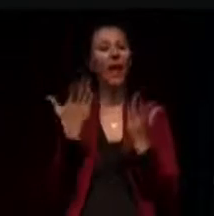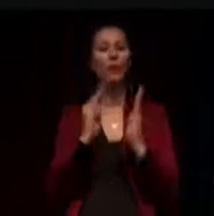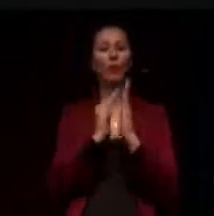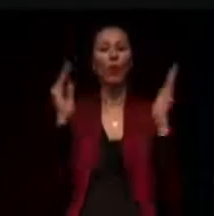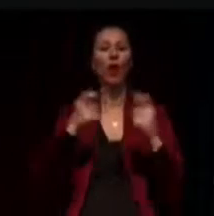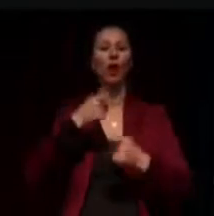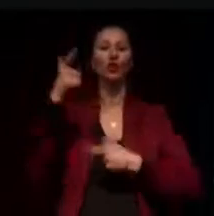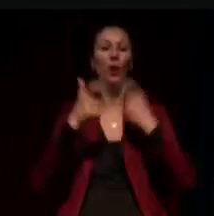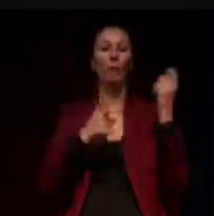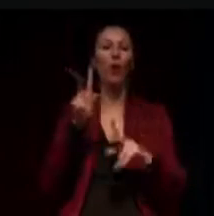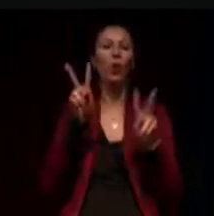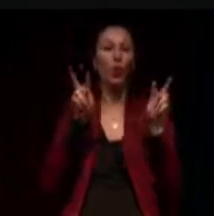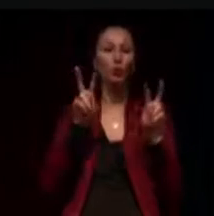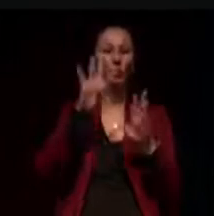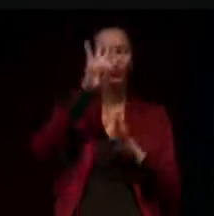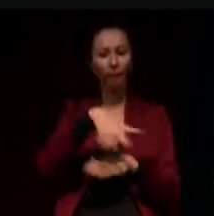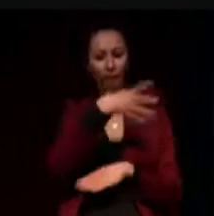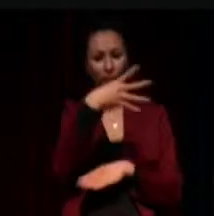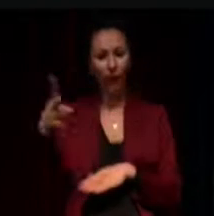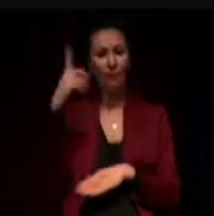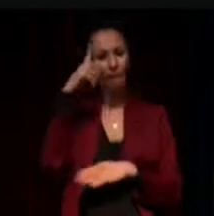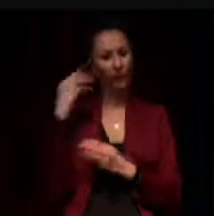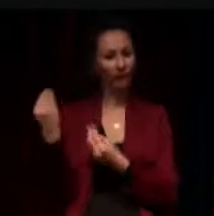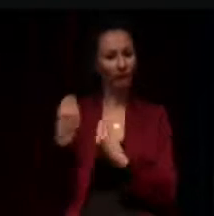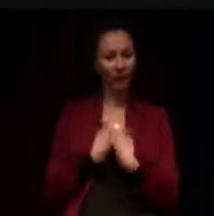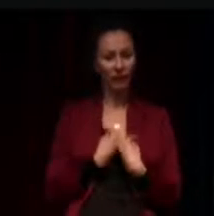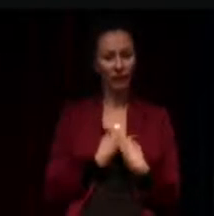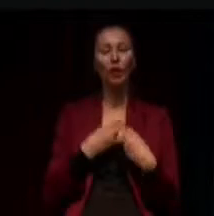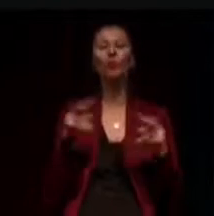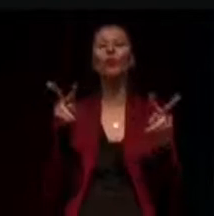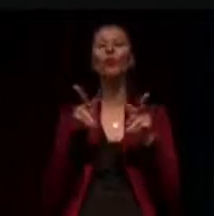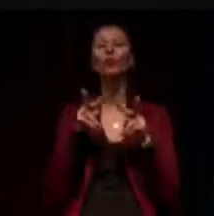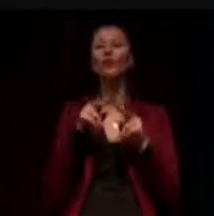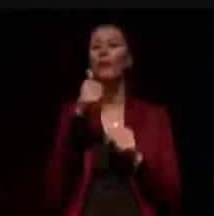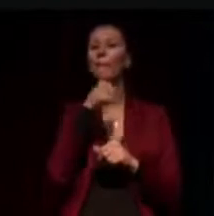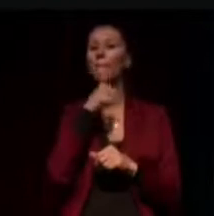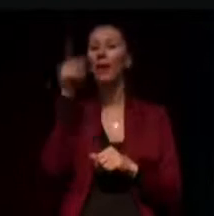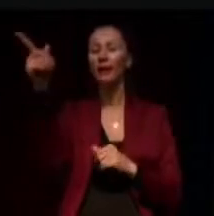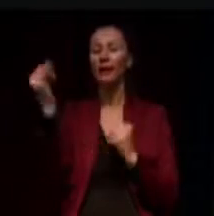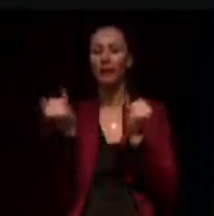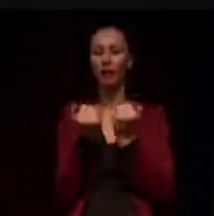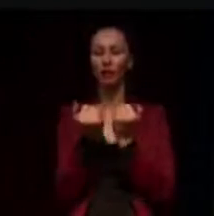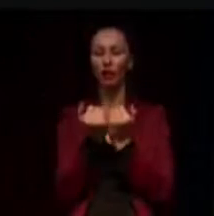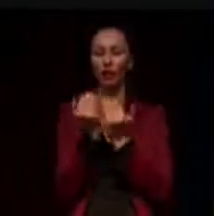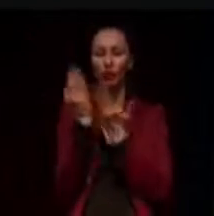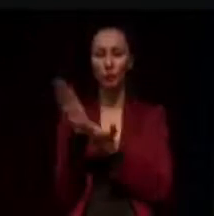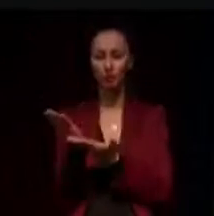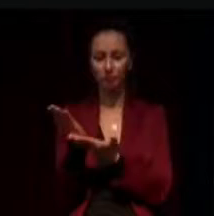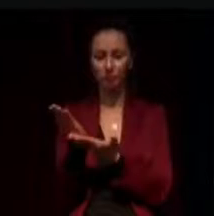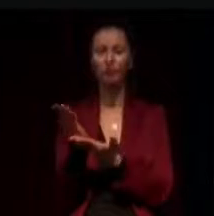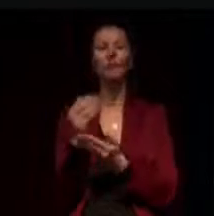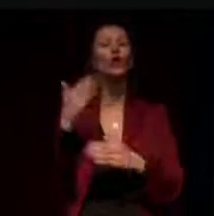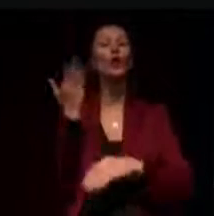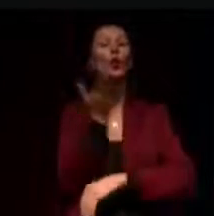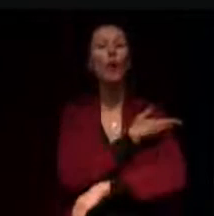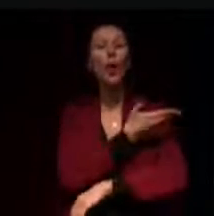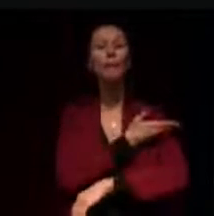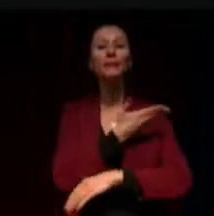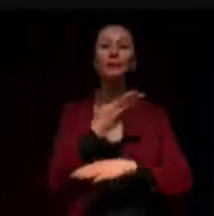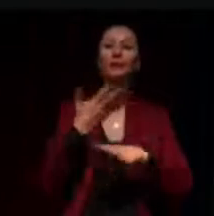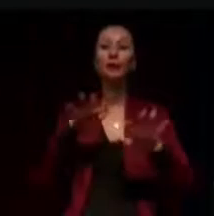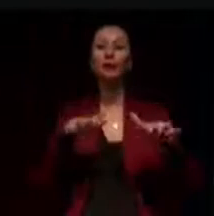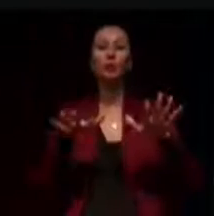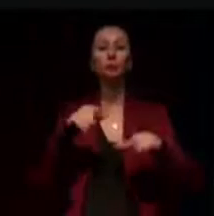büyüklükte harcamaları konusunda detaylı bilgi verdi. Mustafa Özuslu kardeşim, bir ülkemizin genel